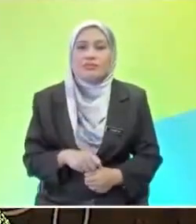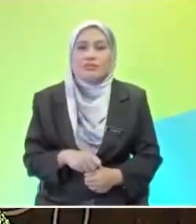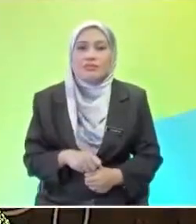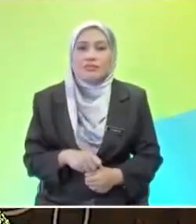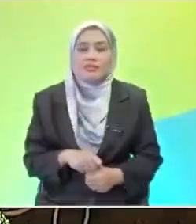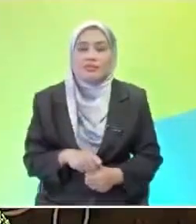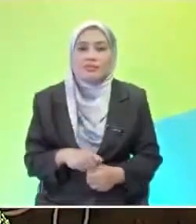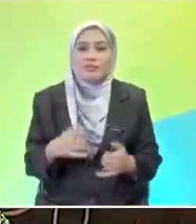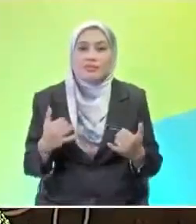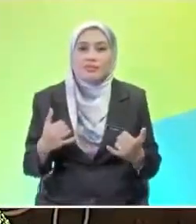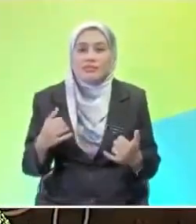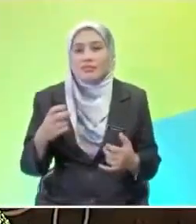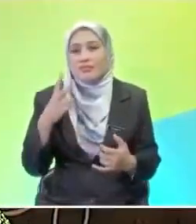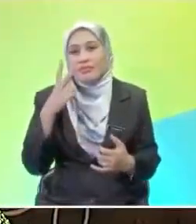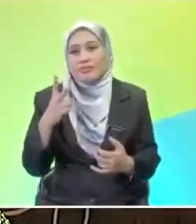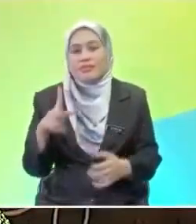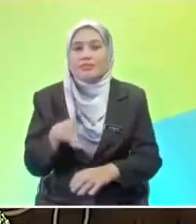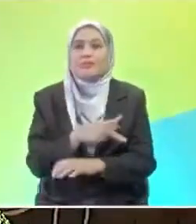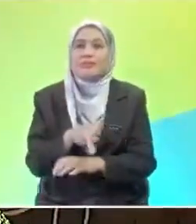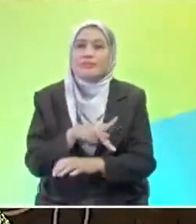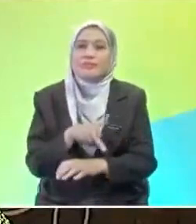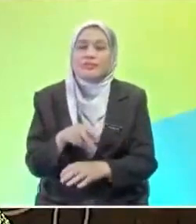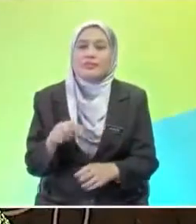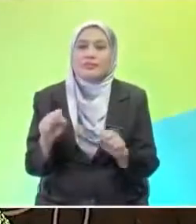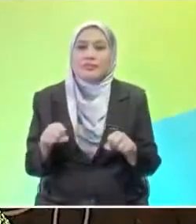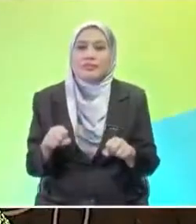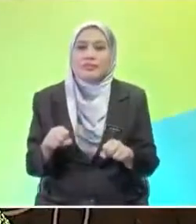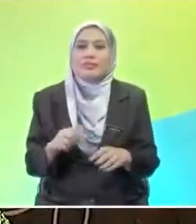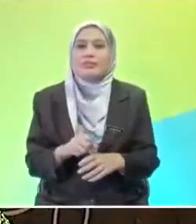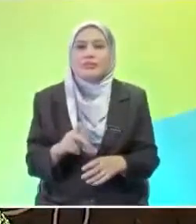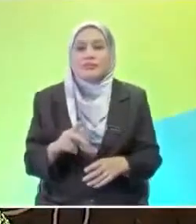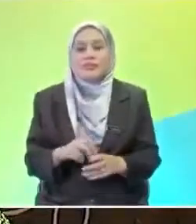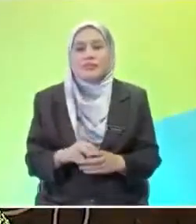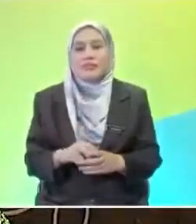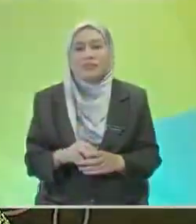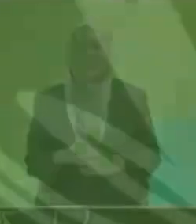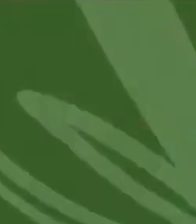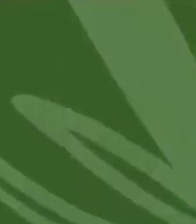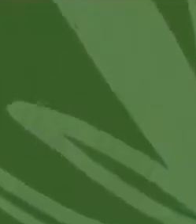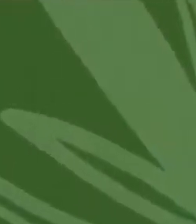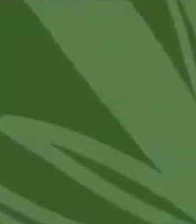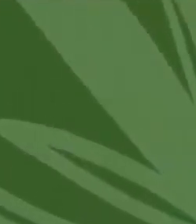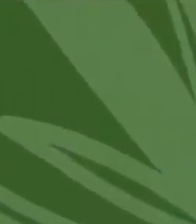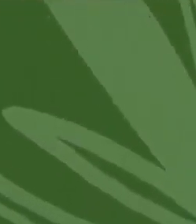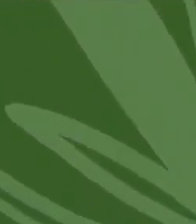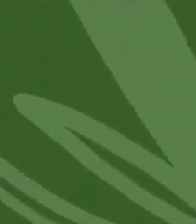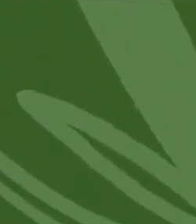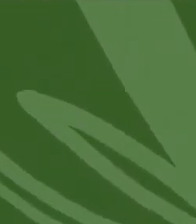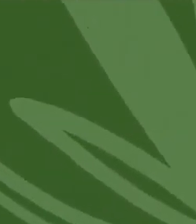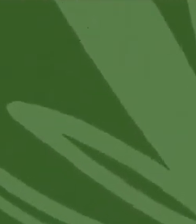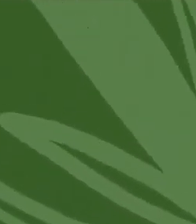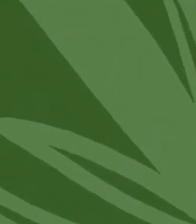mereka berpantun pula. Boleh ke tidak? Okey, siapa yang akan membaca pantun